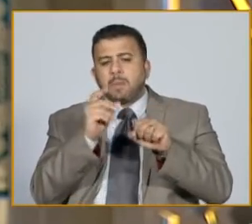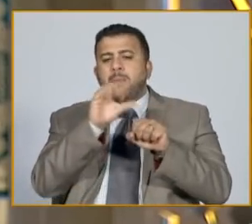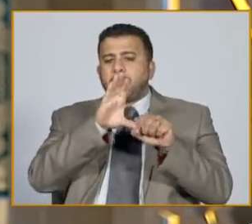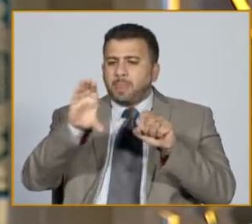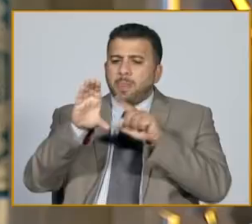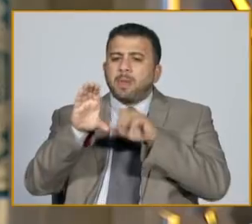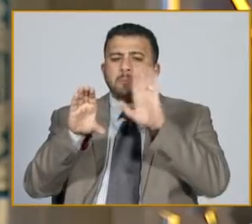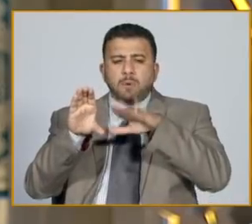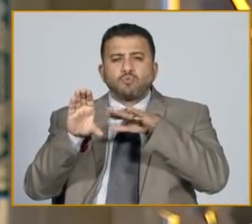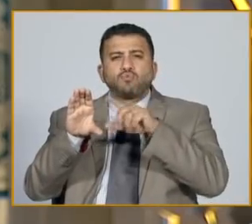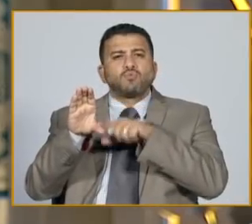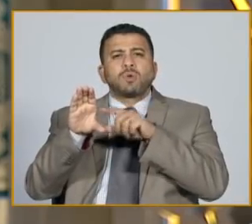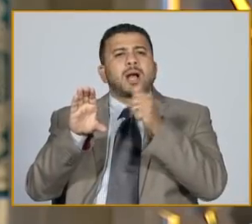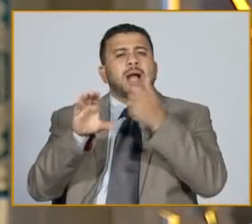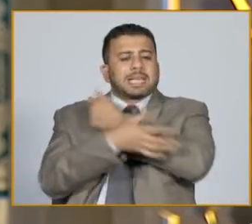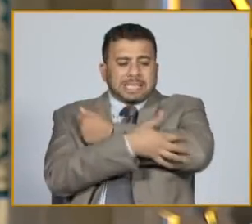المبلغ